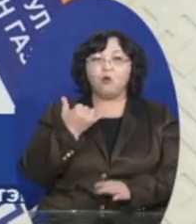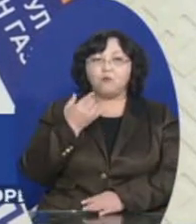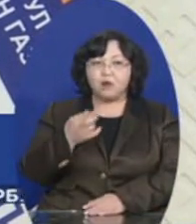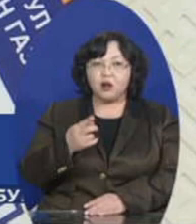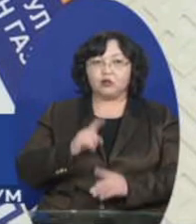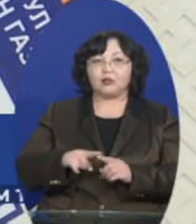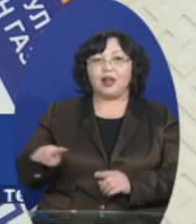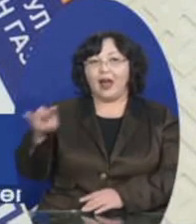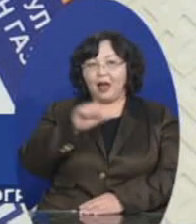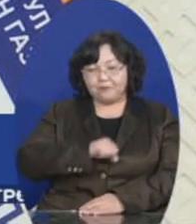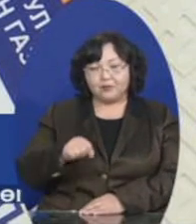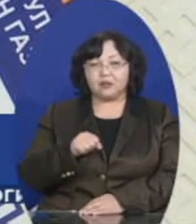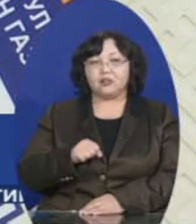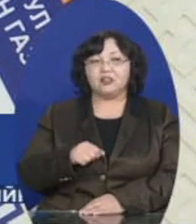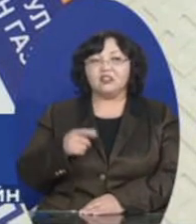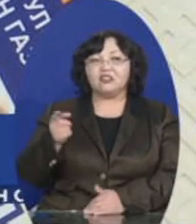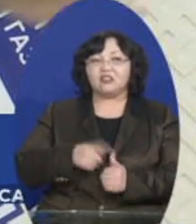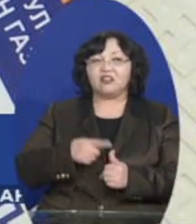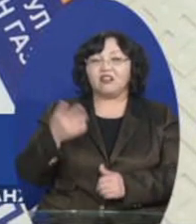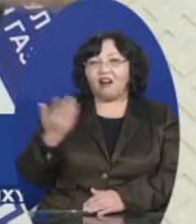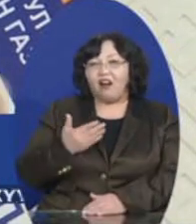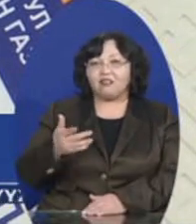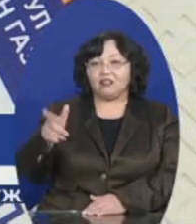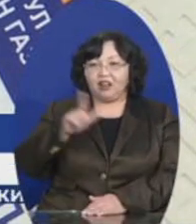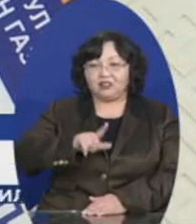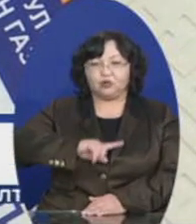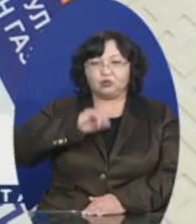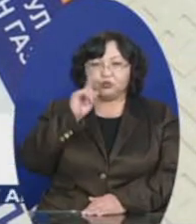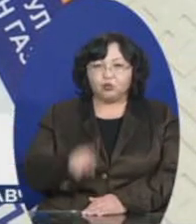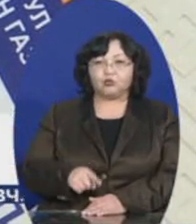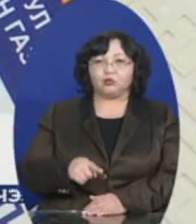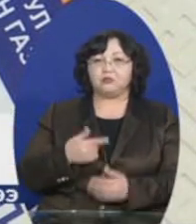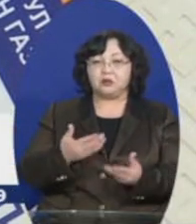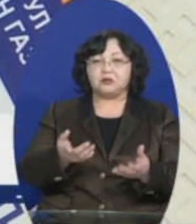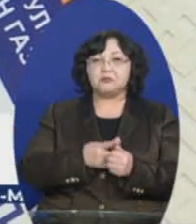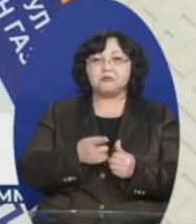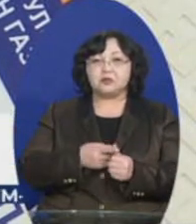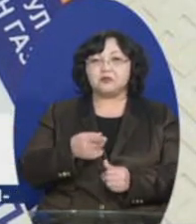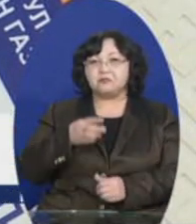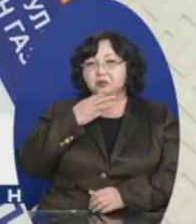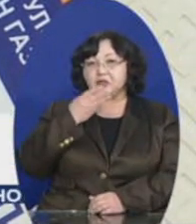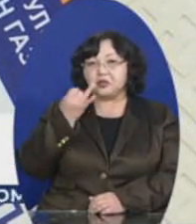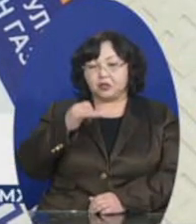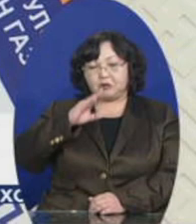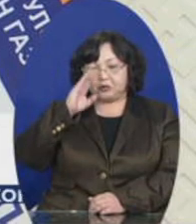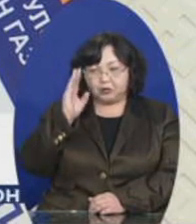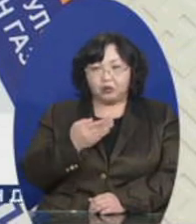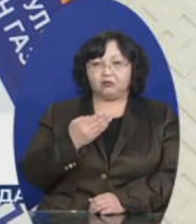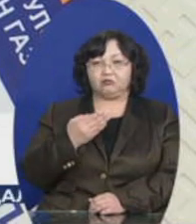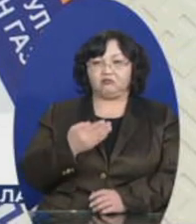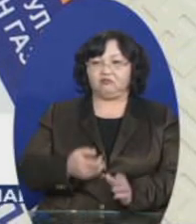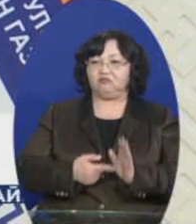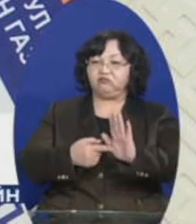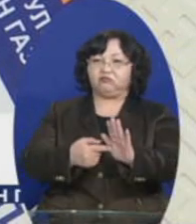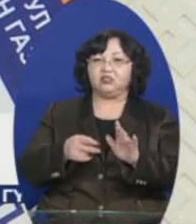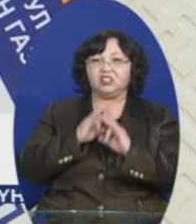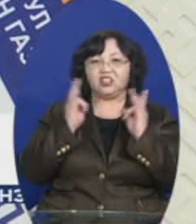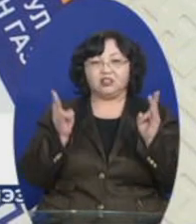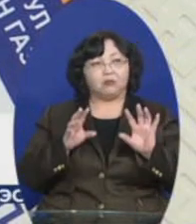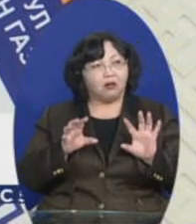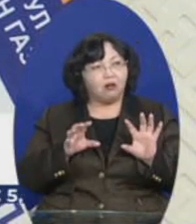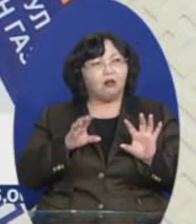хаан ямар газрыг олгосон юм бэ гэдэг мэдээлэл нь ил тод болоод эхлэхээр бол одоо та